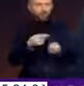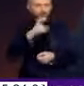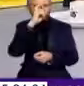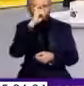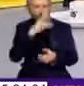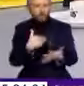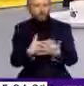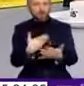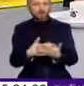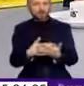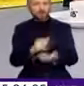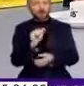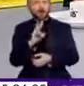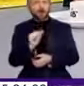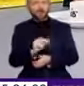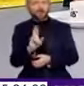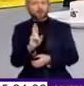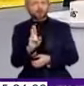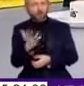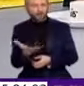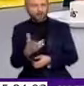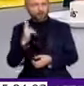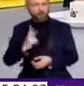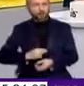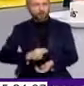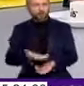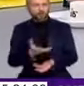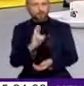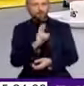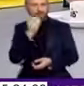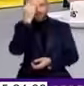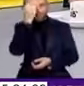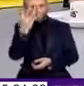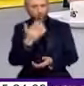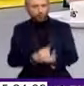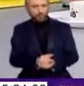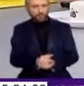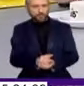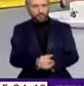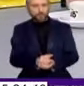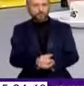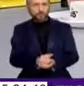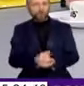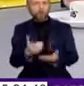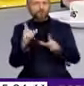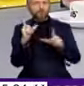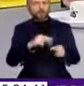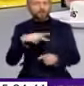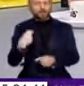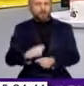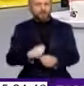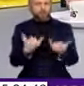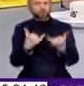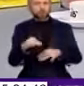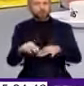А, наприклад, Анна Ярославівна, донька Ярослава Мудрого, коли поїхала у Францію, стала